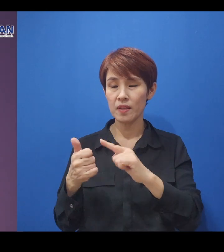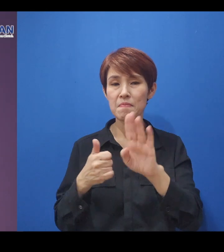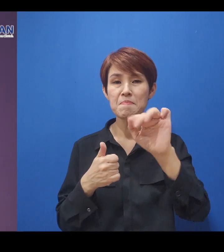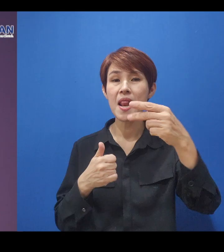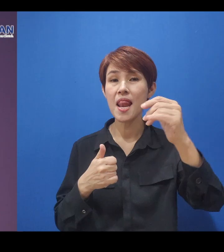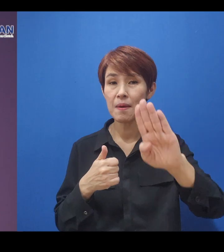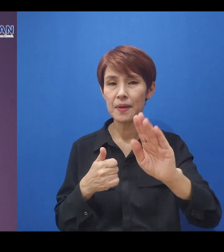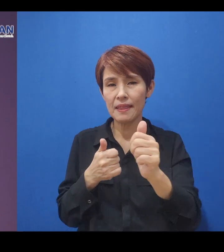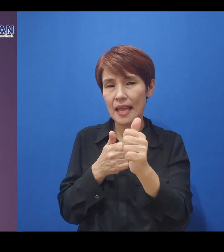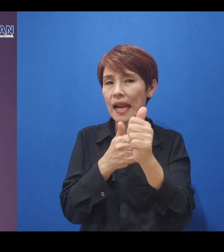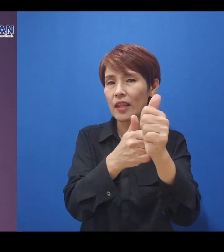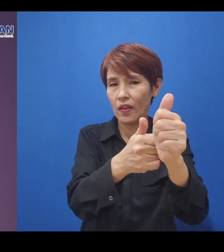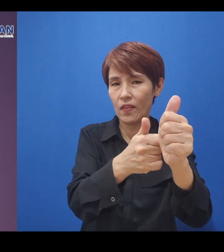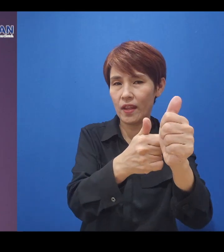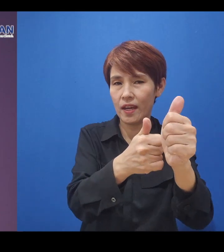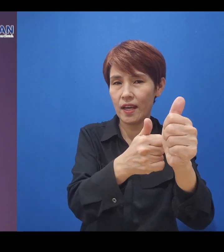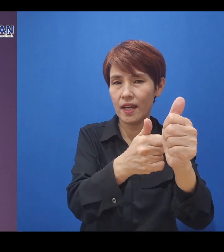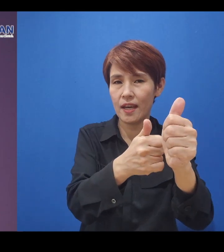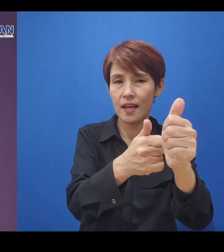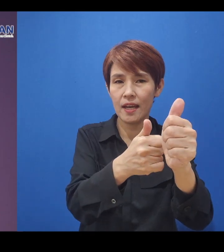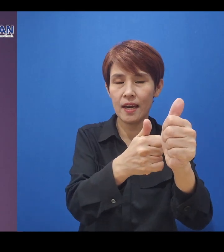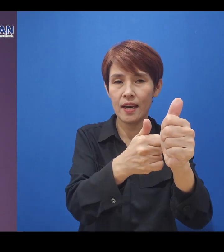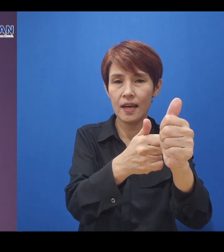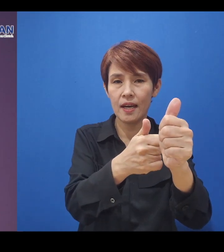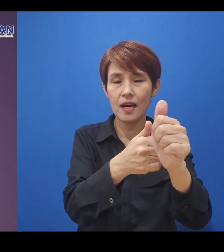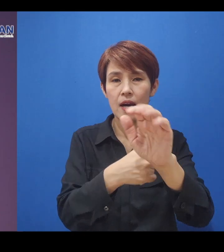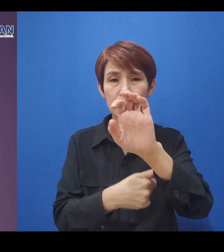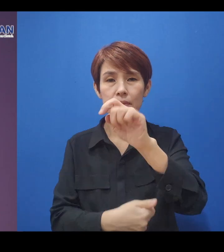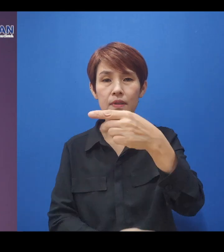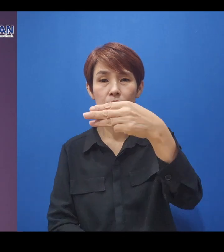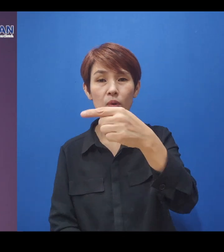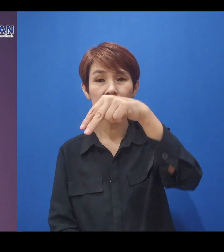단어가 프로스 카르테레오인데, 프로스는